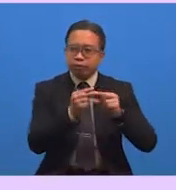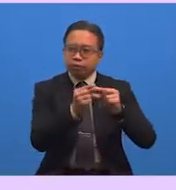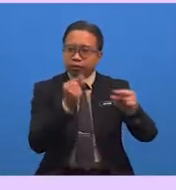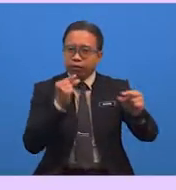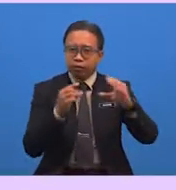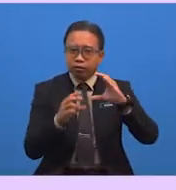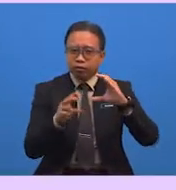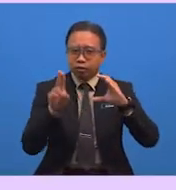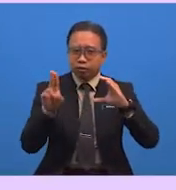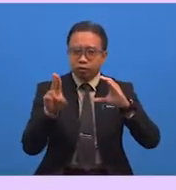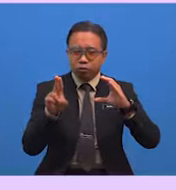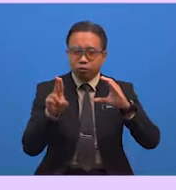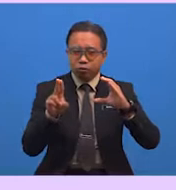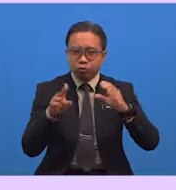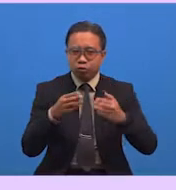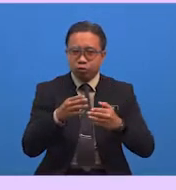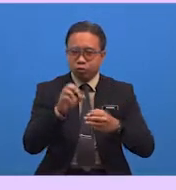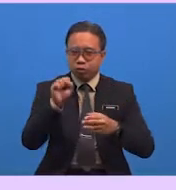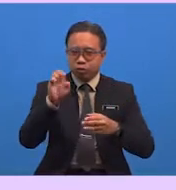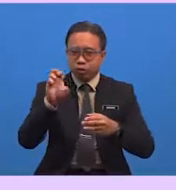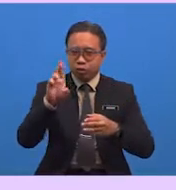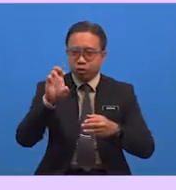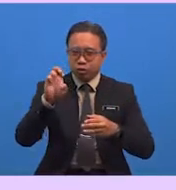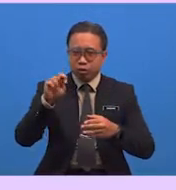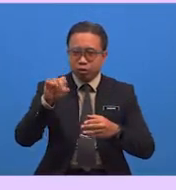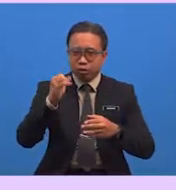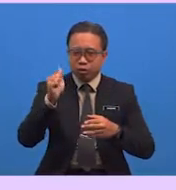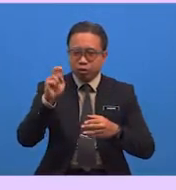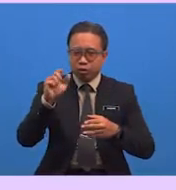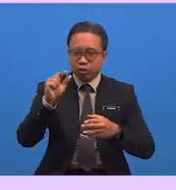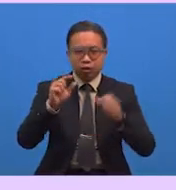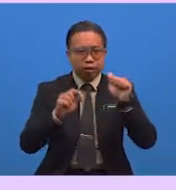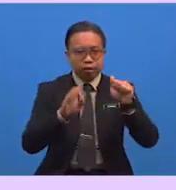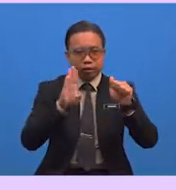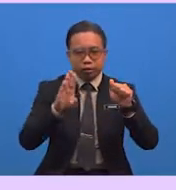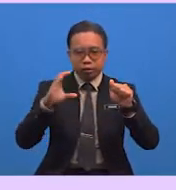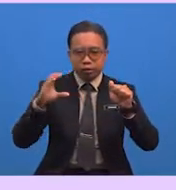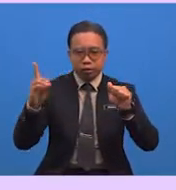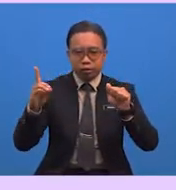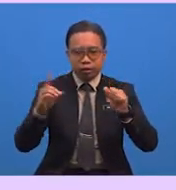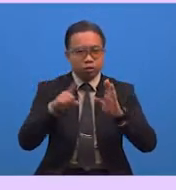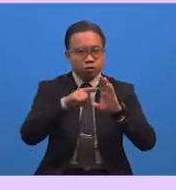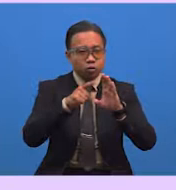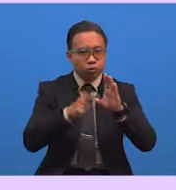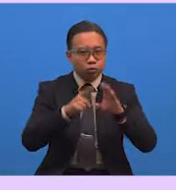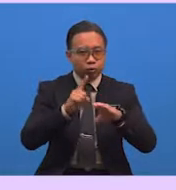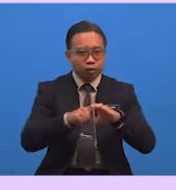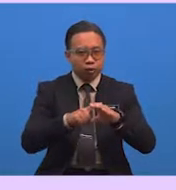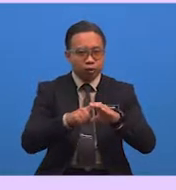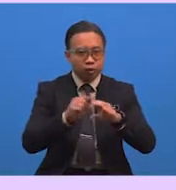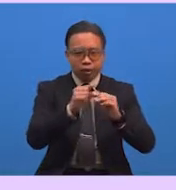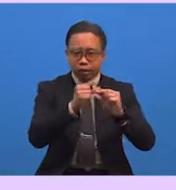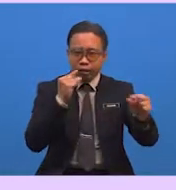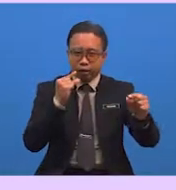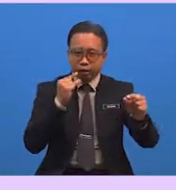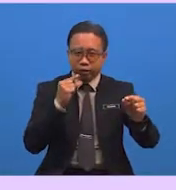CU berserenjang dengan garis ABCD. Maka sudut pada garis bersilang